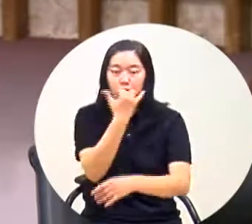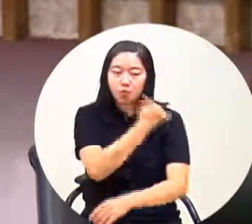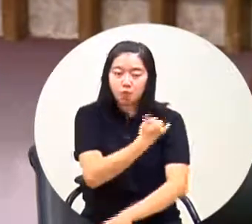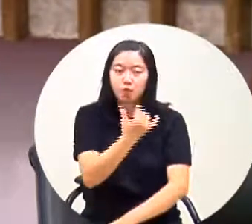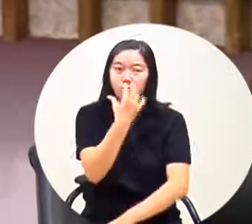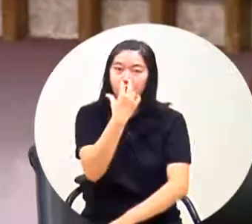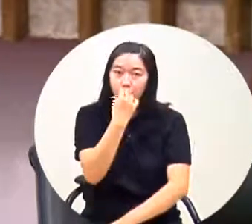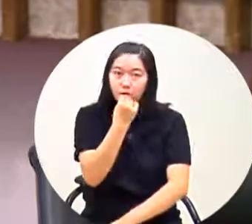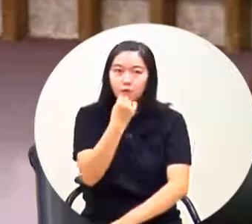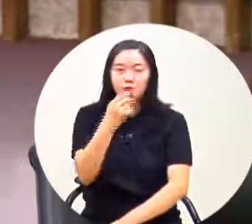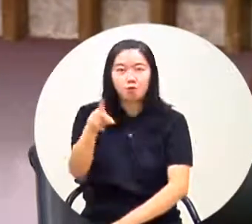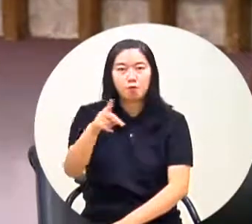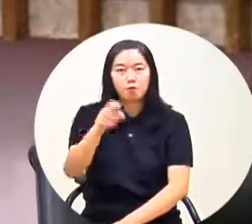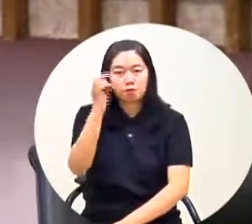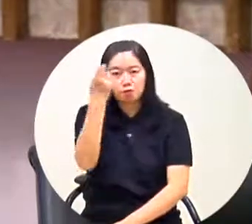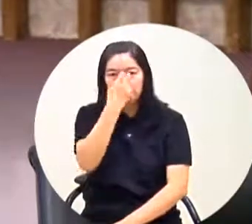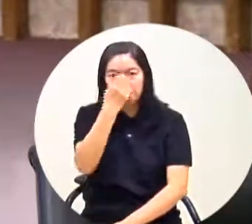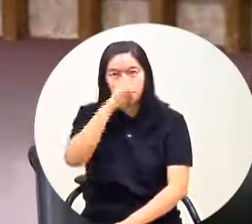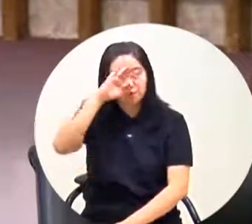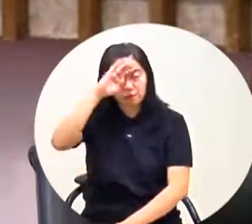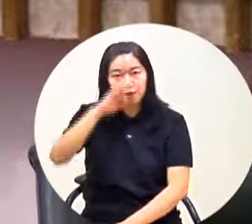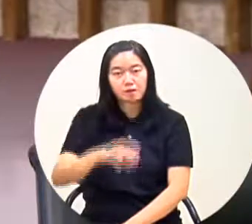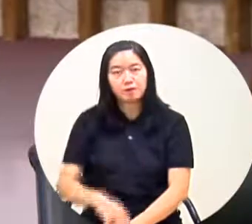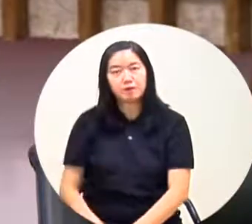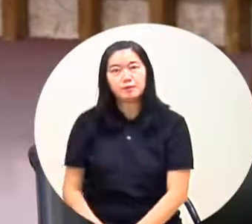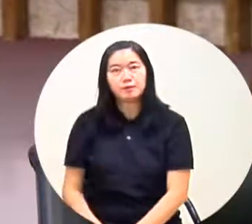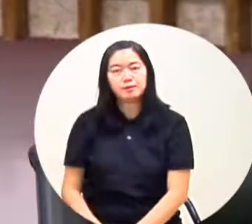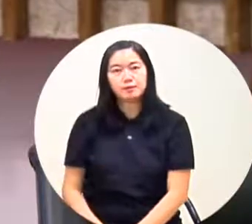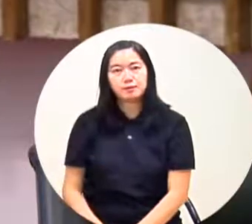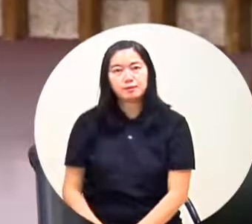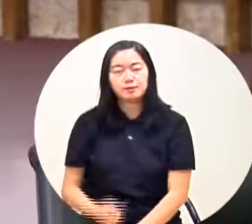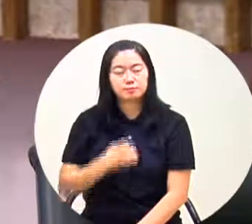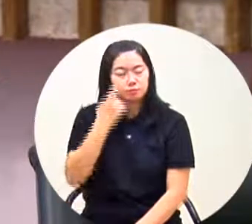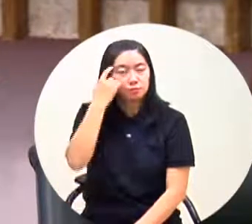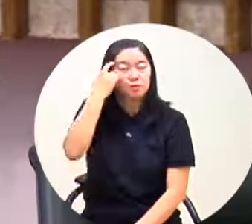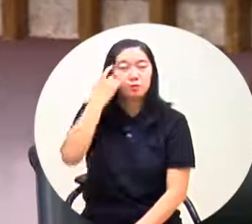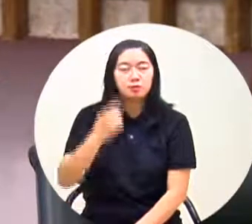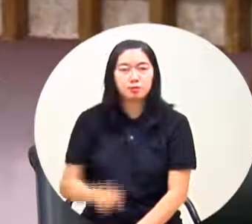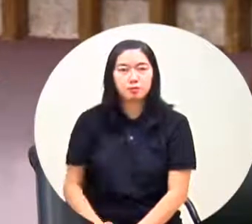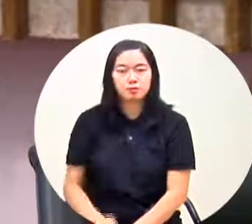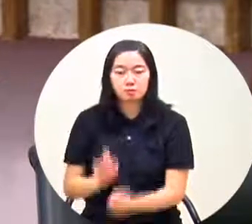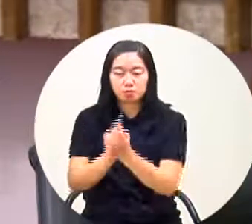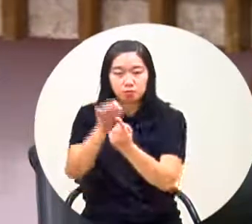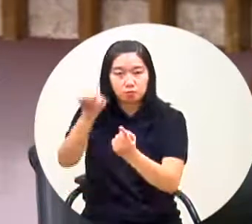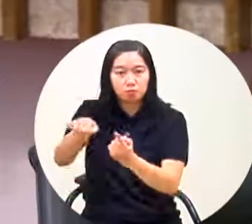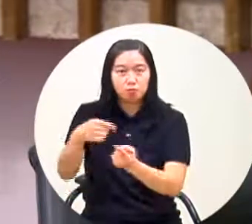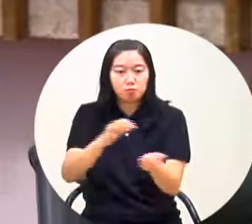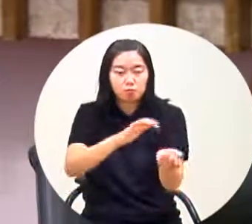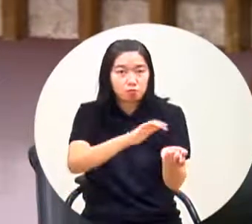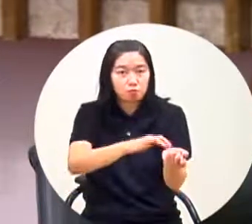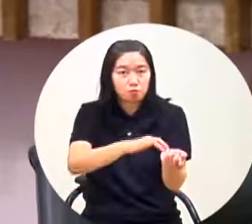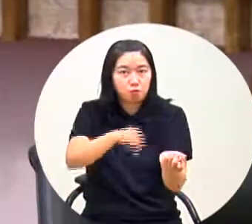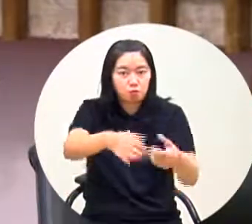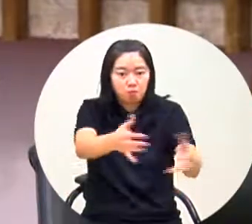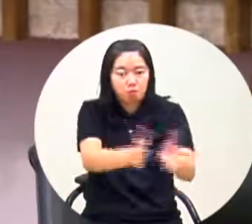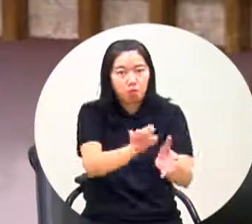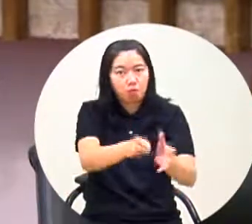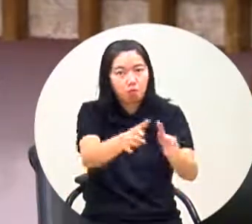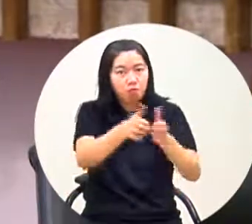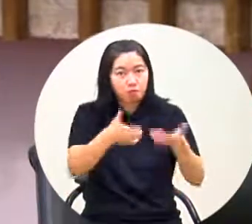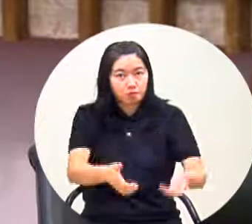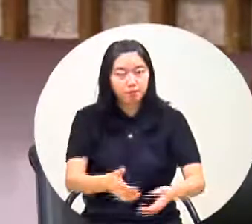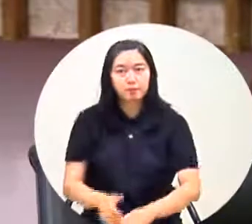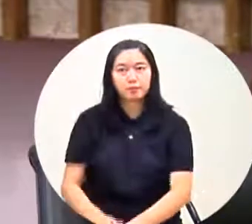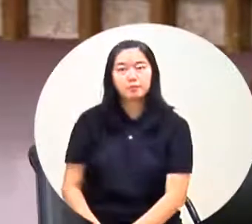无爱收病人，迄、那个停止也、啊、有啦吼，啊，所以我会感觉讲这吼、哦、对咱医疗界非常重要吼、哦，啊，我唔知影